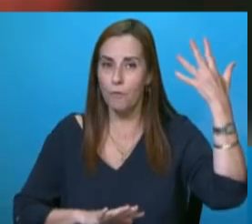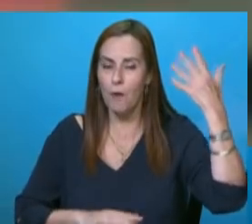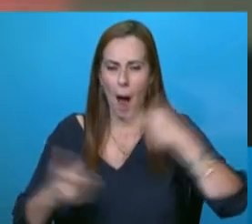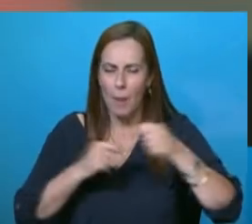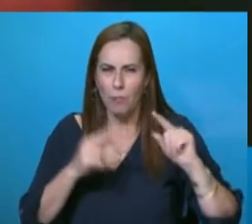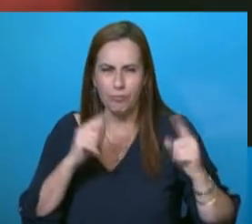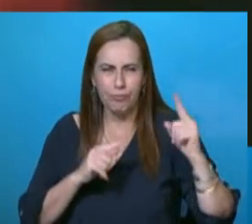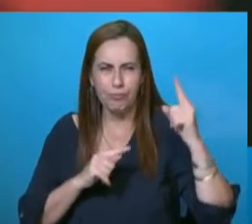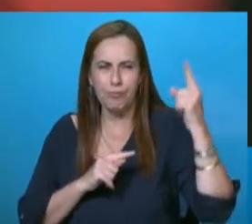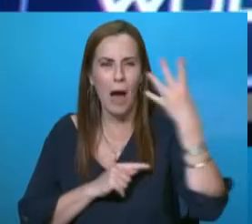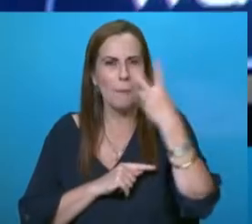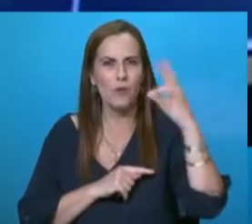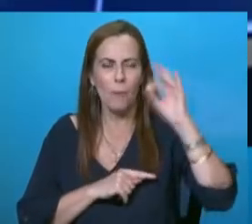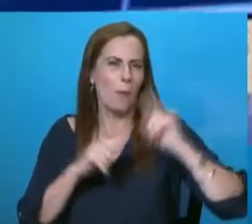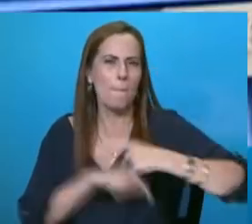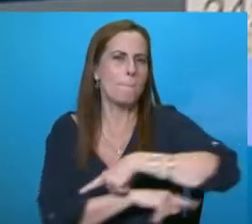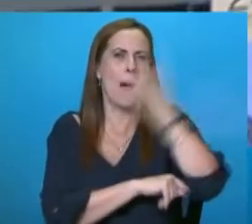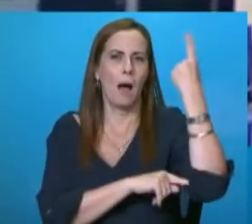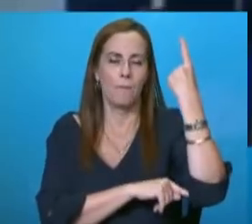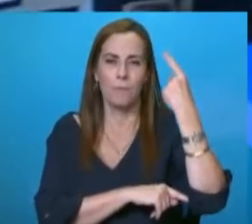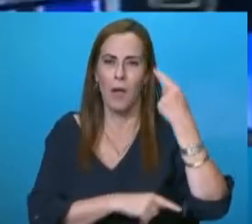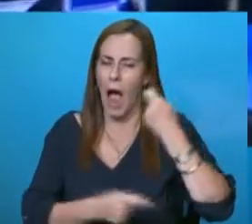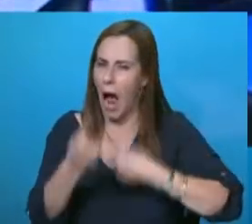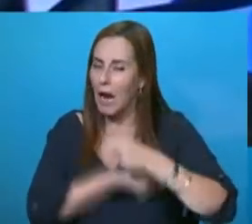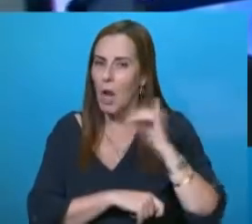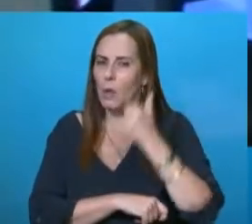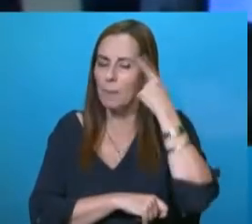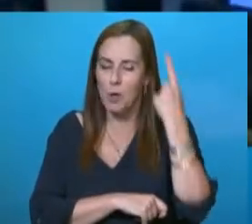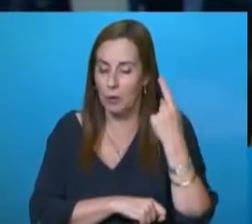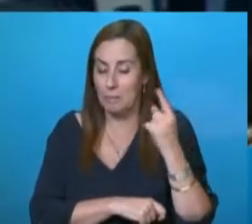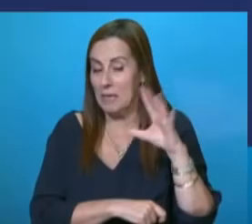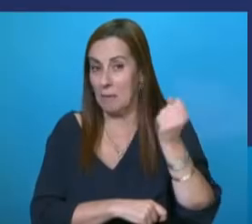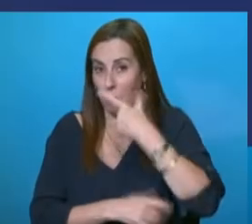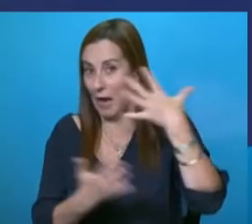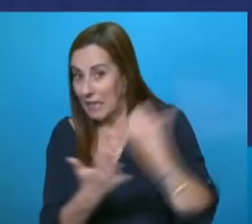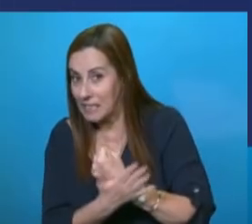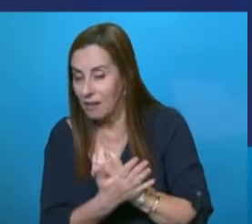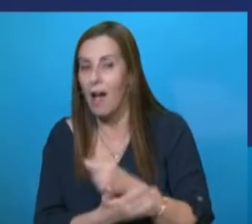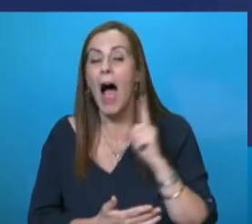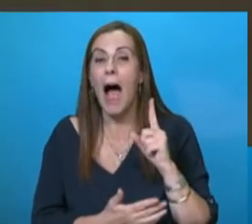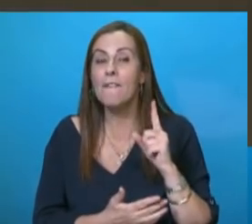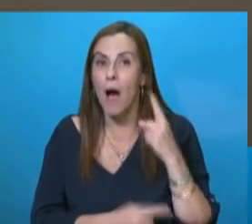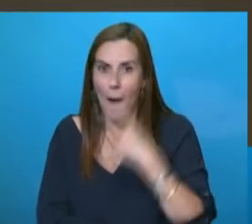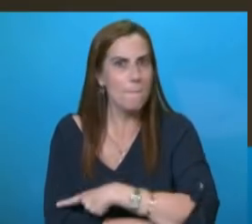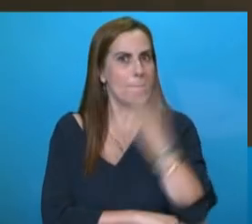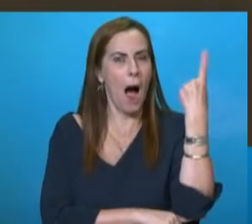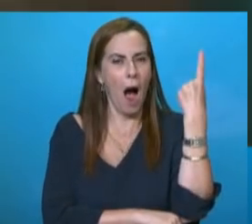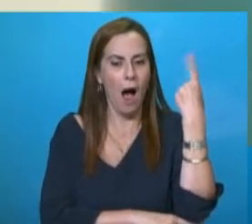ועלתה ב-42%. העולם הכלכלי לא תמיד יודע לנבא הצלחה רפואית, אבל לפי הזינוק אחד